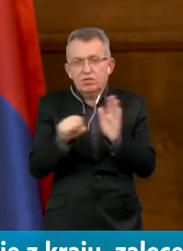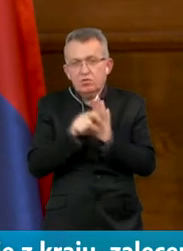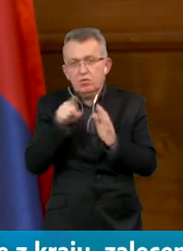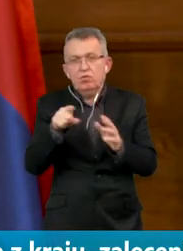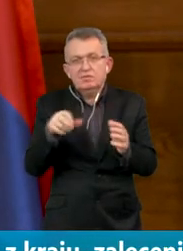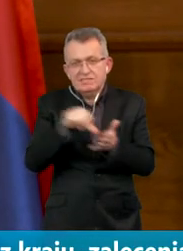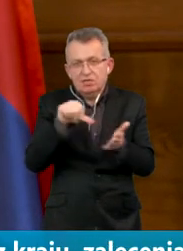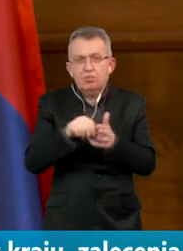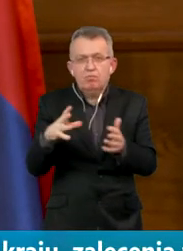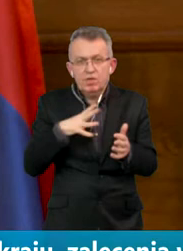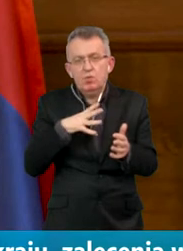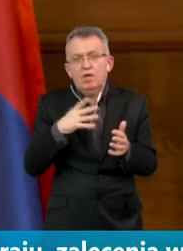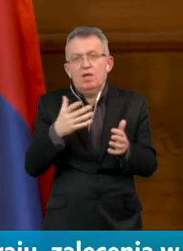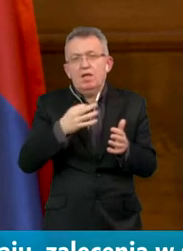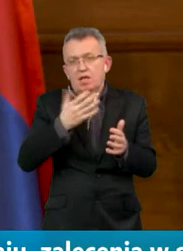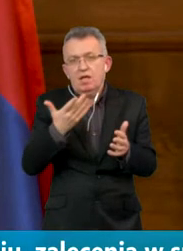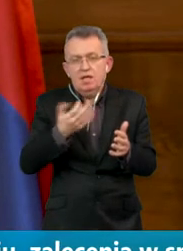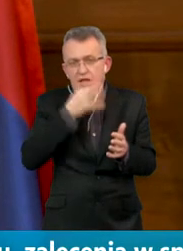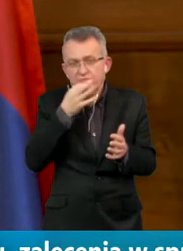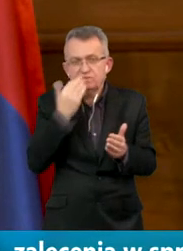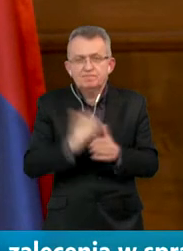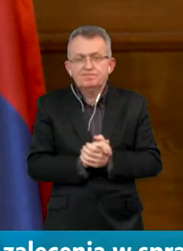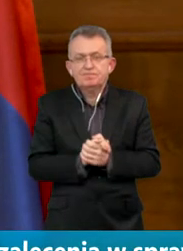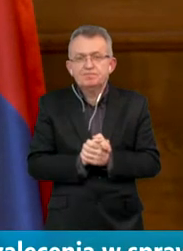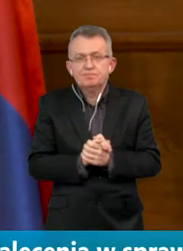ścisłym centrum była coraz wyższa.